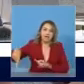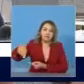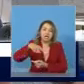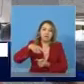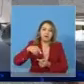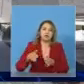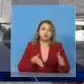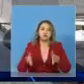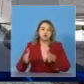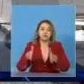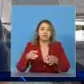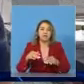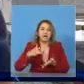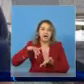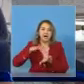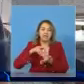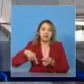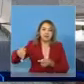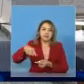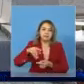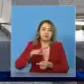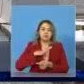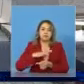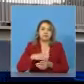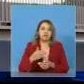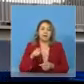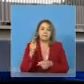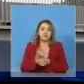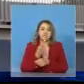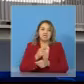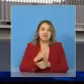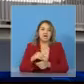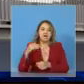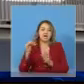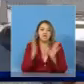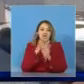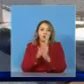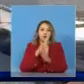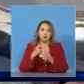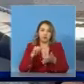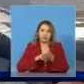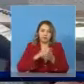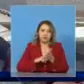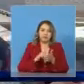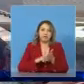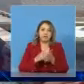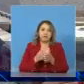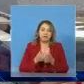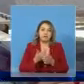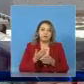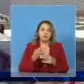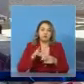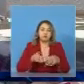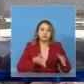жолмен қаламызды айналып өтеді. Ең бірінші ол экологиялық мәселесі, білесіздер. Екіншіден осы